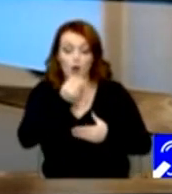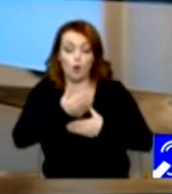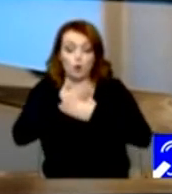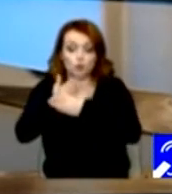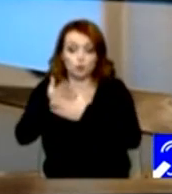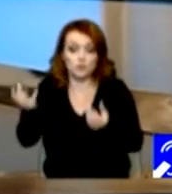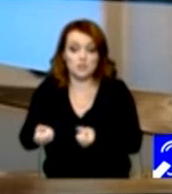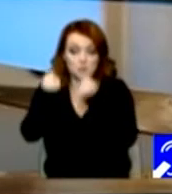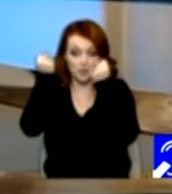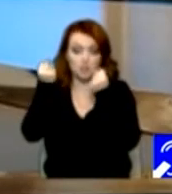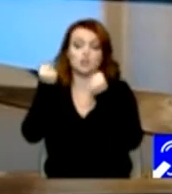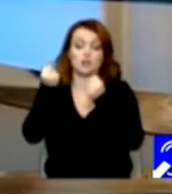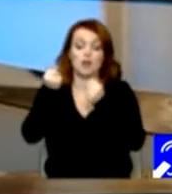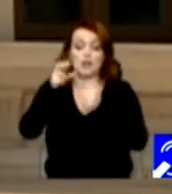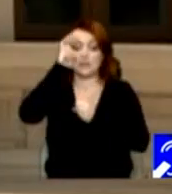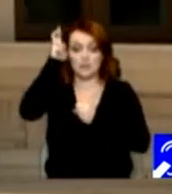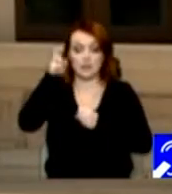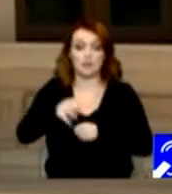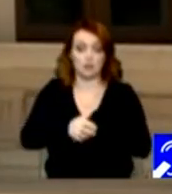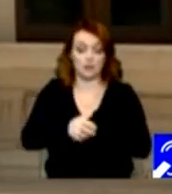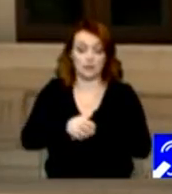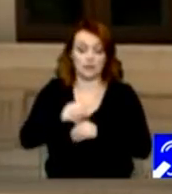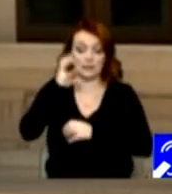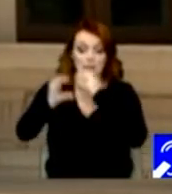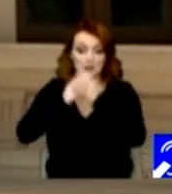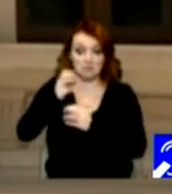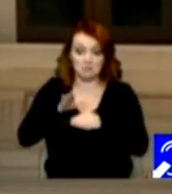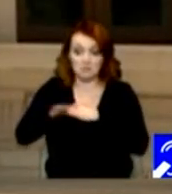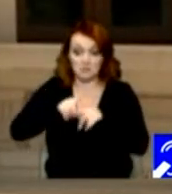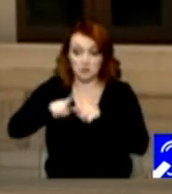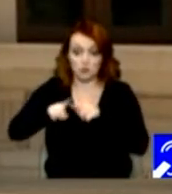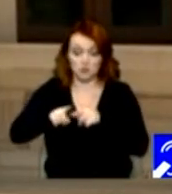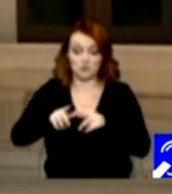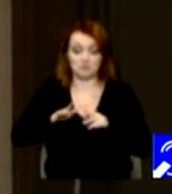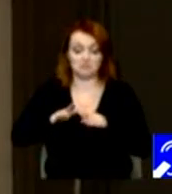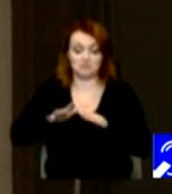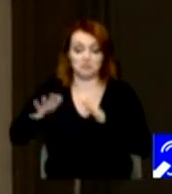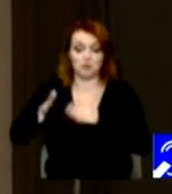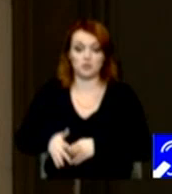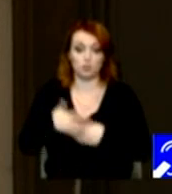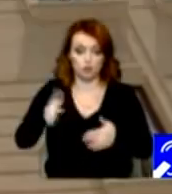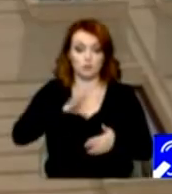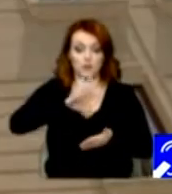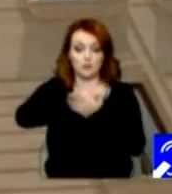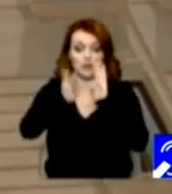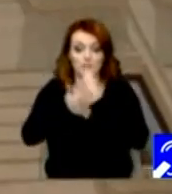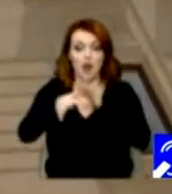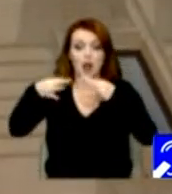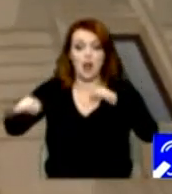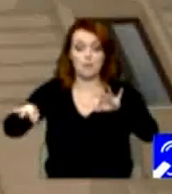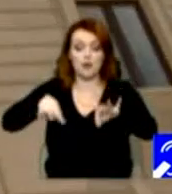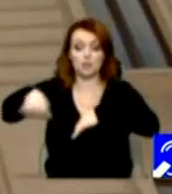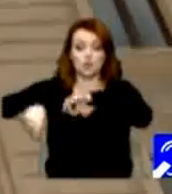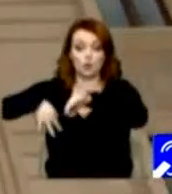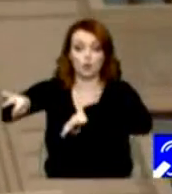este la un pas de implementare potrivit Biroului politic de reintegrare să ajuns la un compromis privind libera circulație